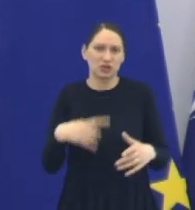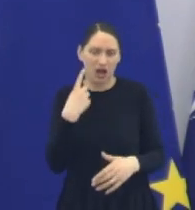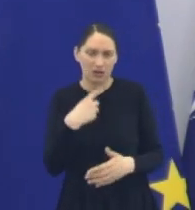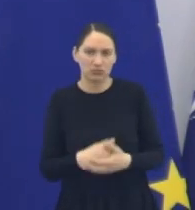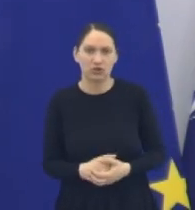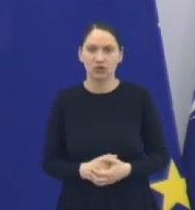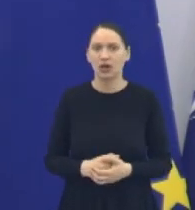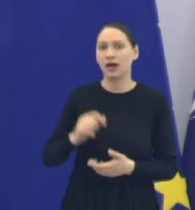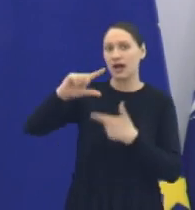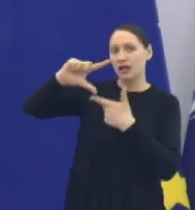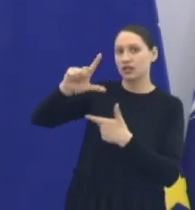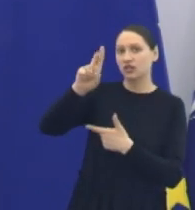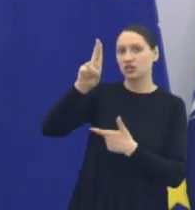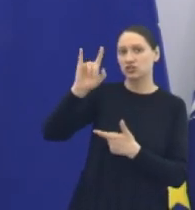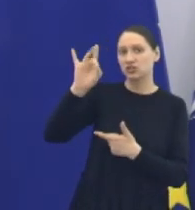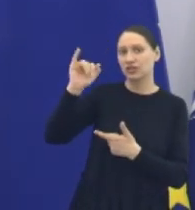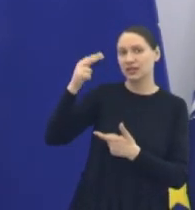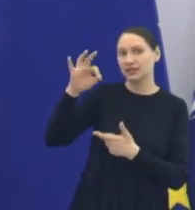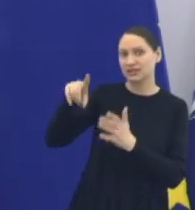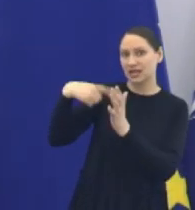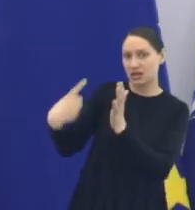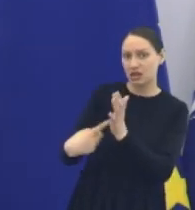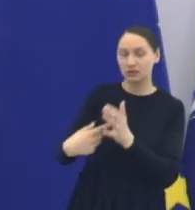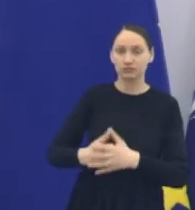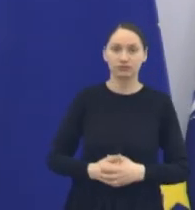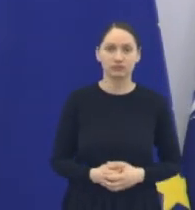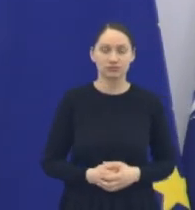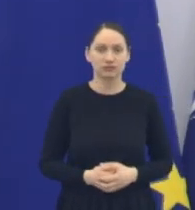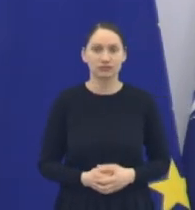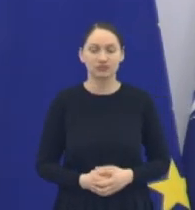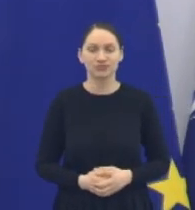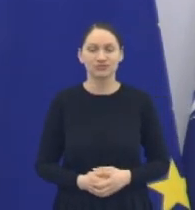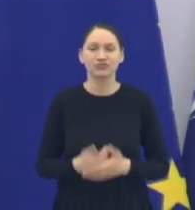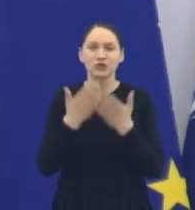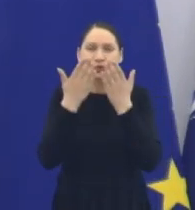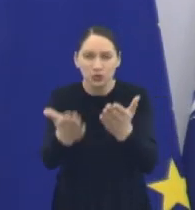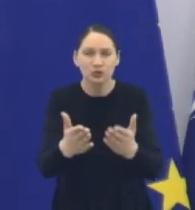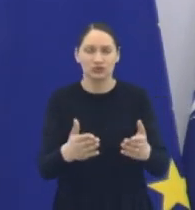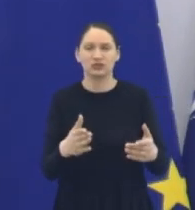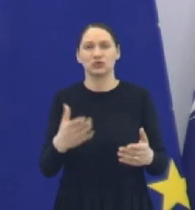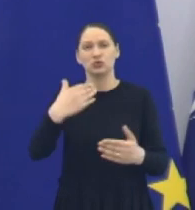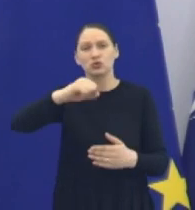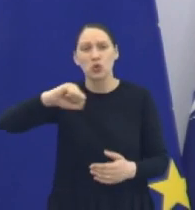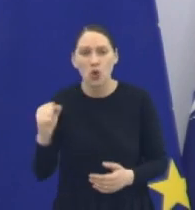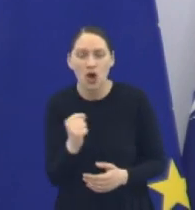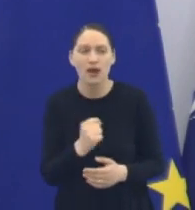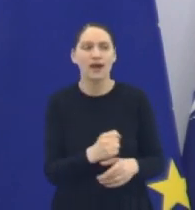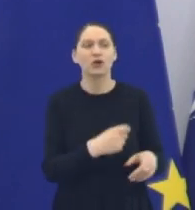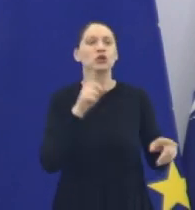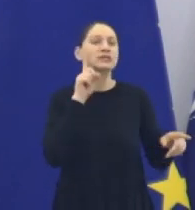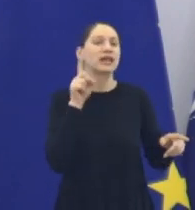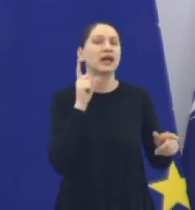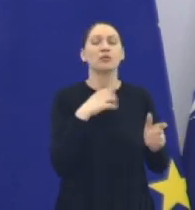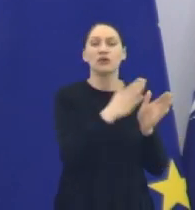Žygintas Abromaitis, LRT televizija. Prezidente, ko prezidentas Zelenskis prašė jūsų kolegų